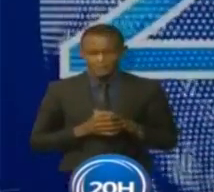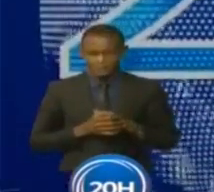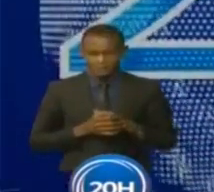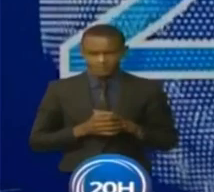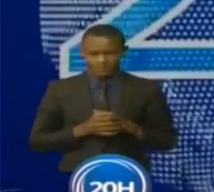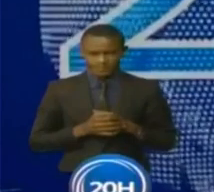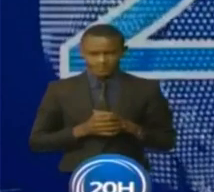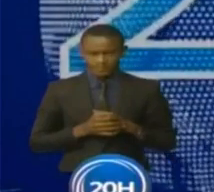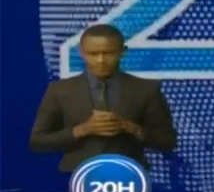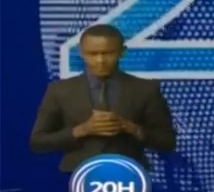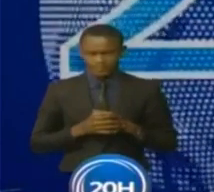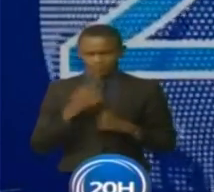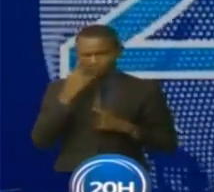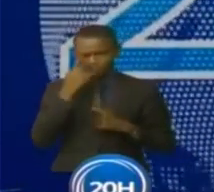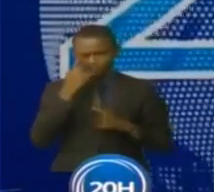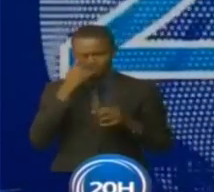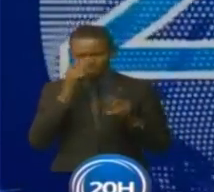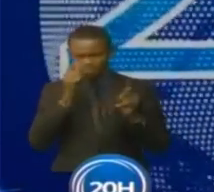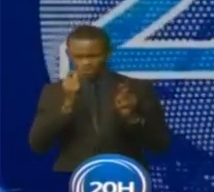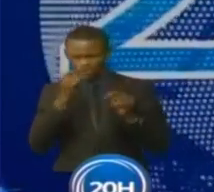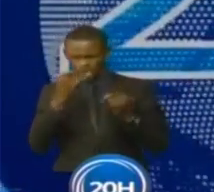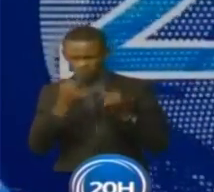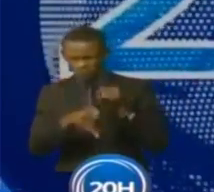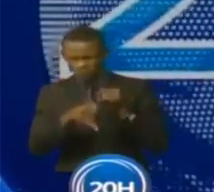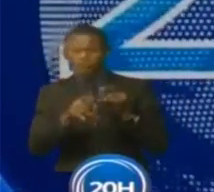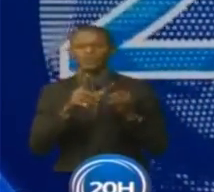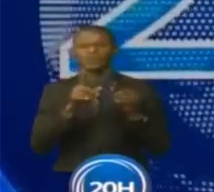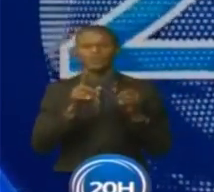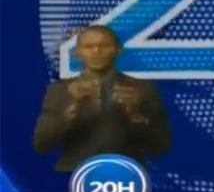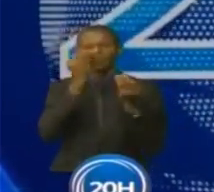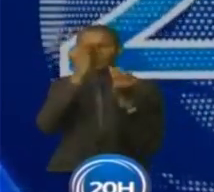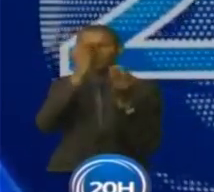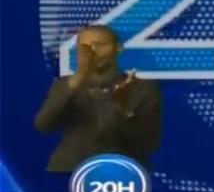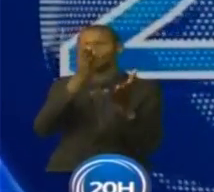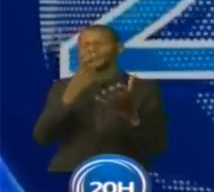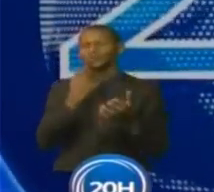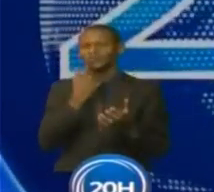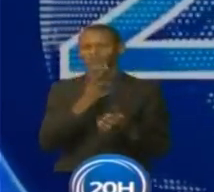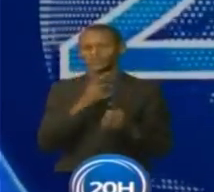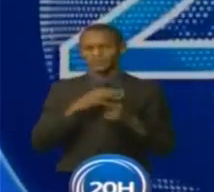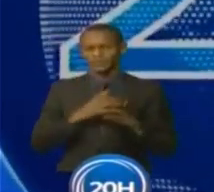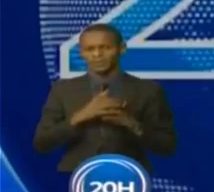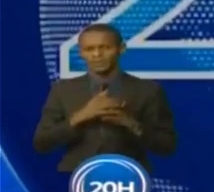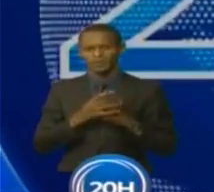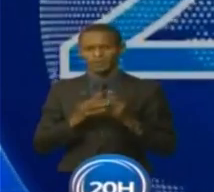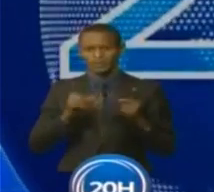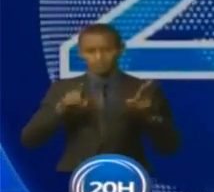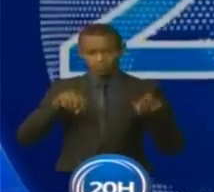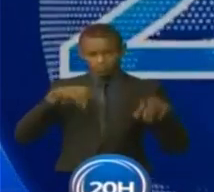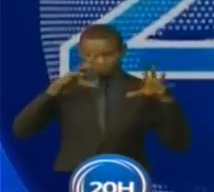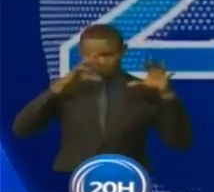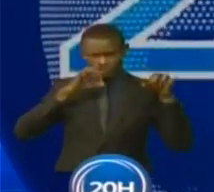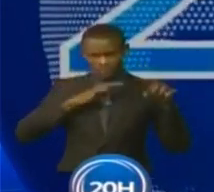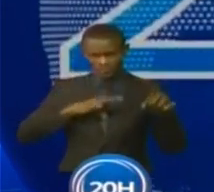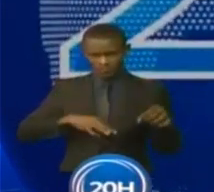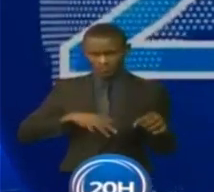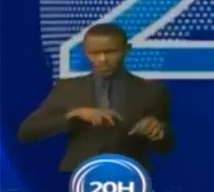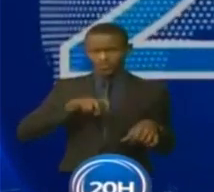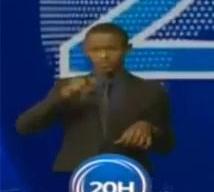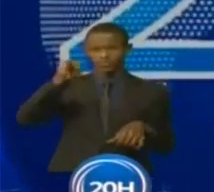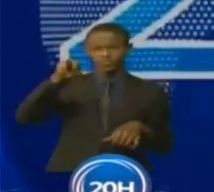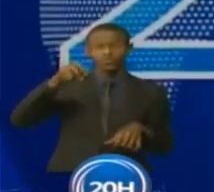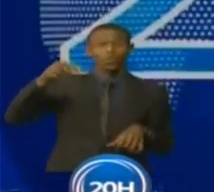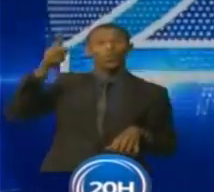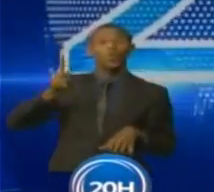Et puis pour boucler ce journal, en marge de sa visite d'inspection dans l'espace Grand Katanga, le chef de l'État Félix-Antoine Tshisekedi a reçu